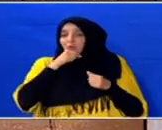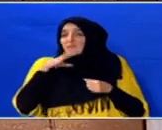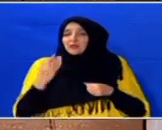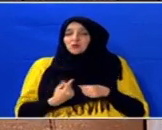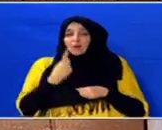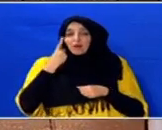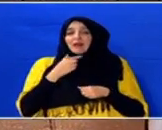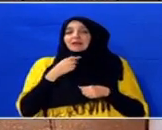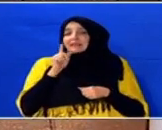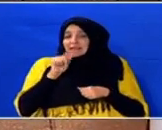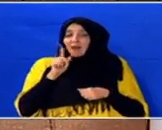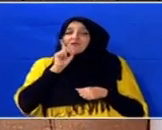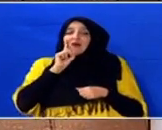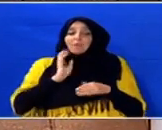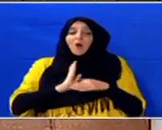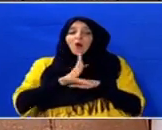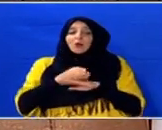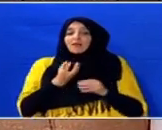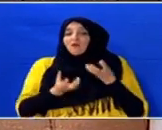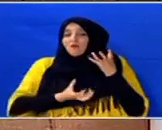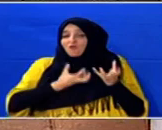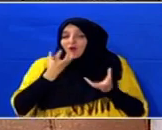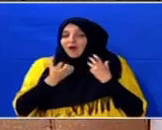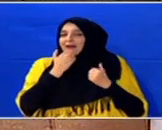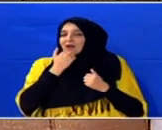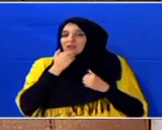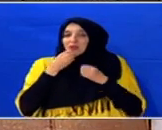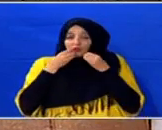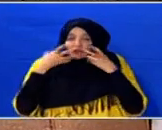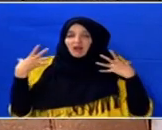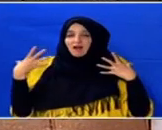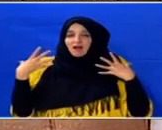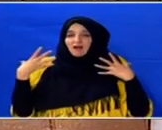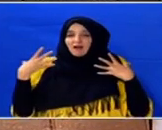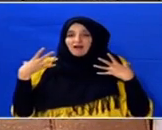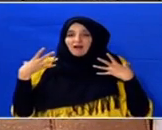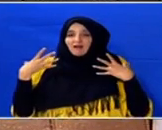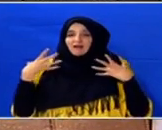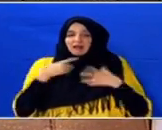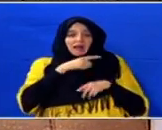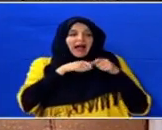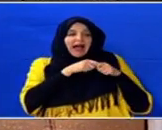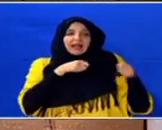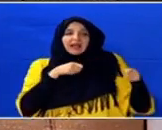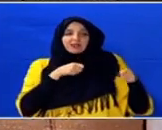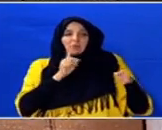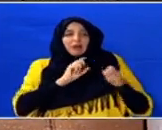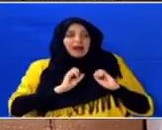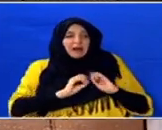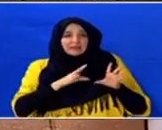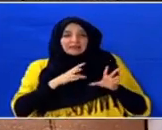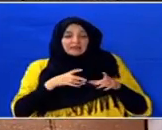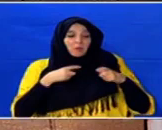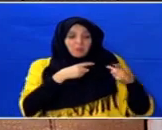وسلم أن امرأة دخلت النار بسبب هرة ربطتها، لم